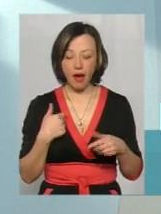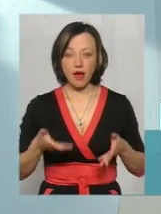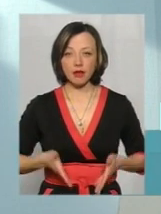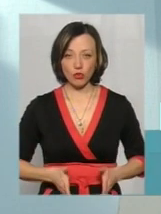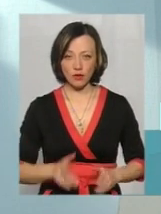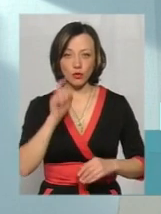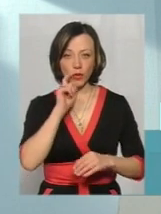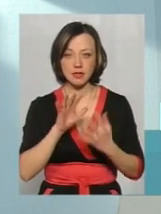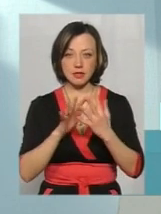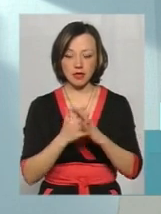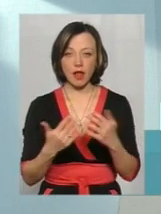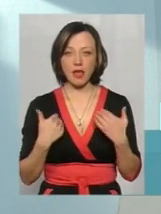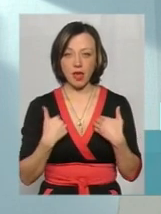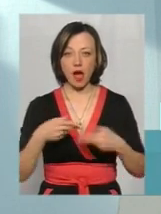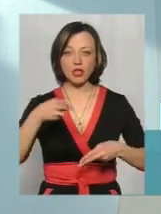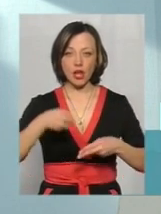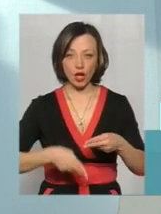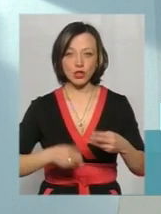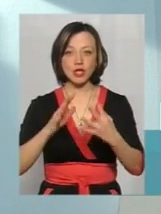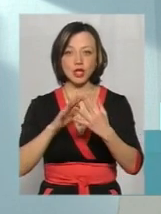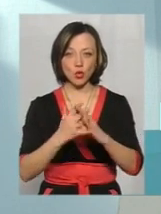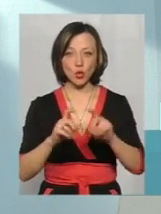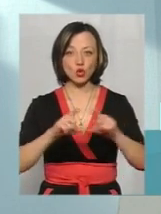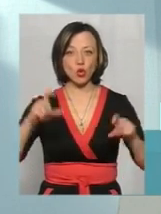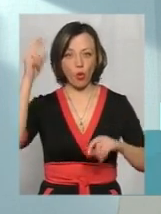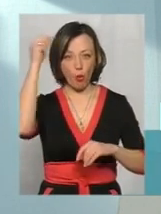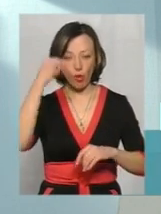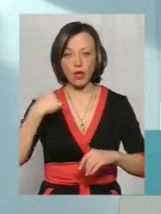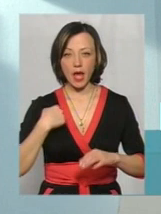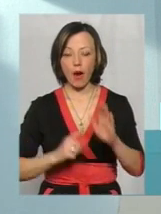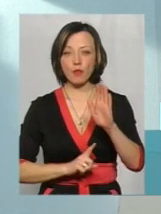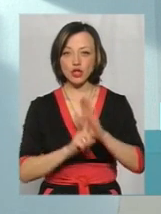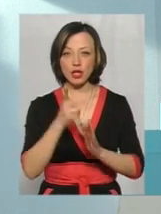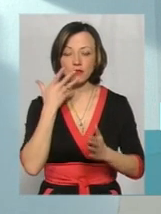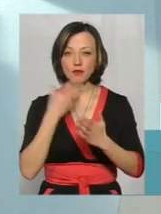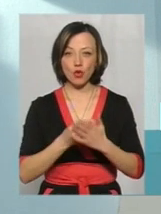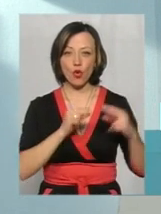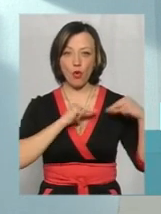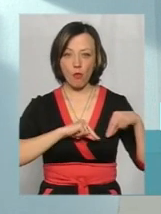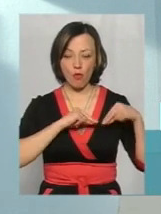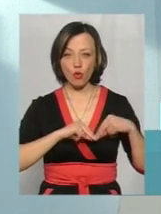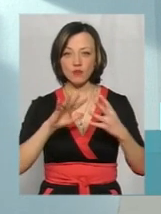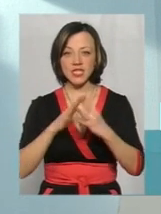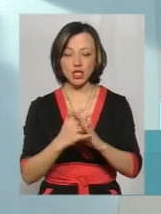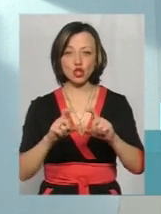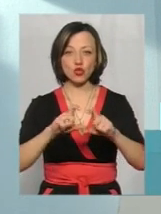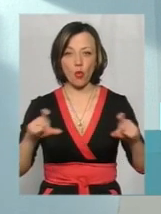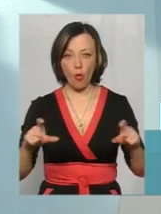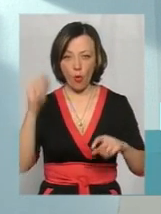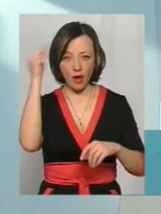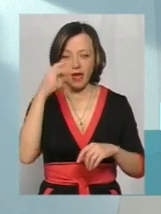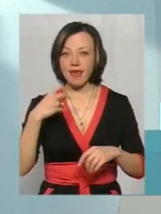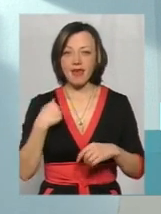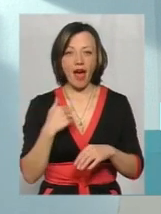села. Я закінчував сільську школу. Я починав свою трудову діяльність у сільській школі. Я не